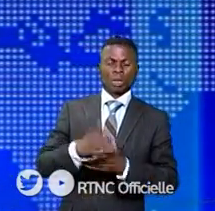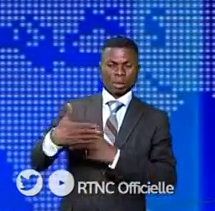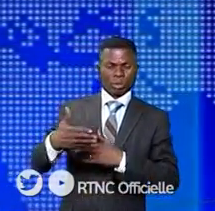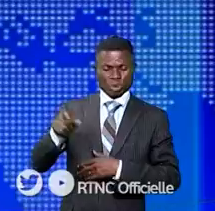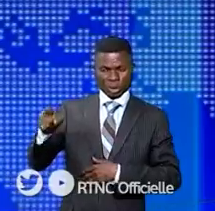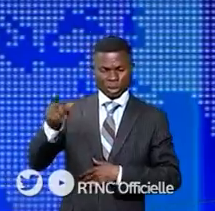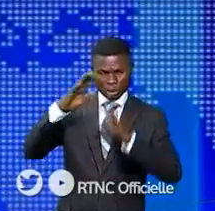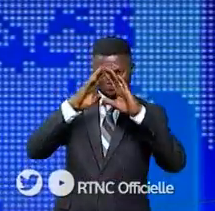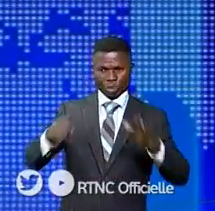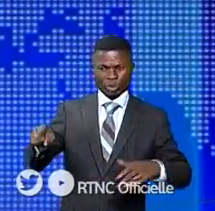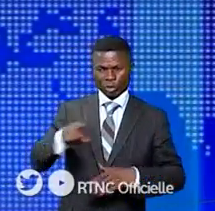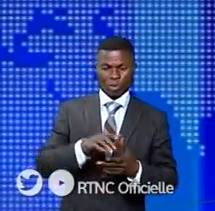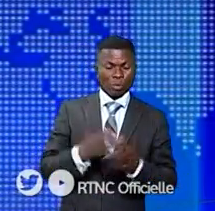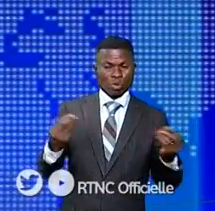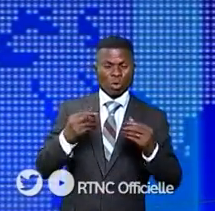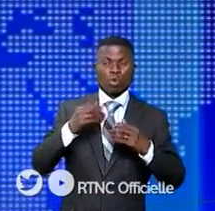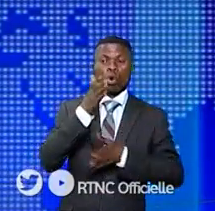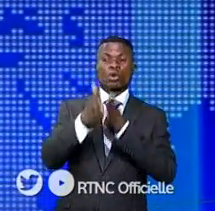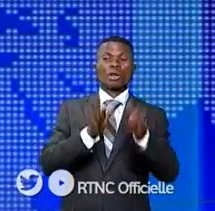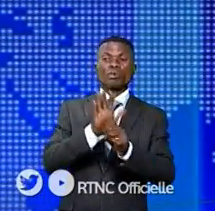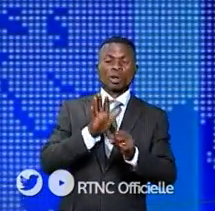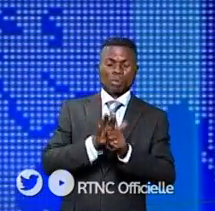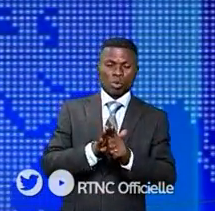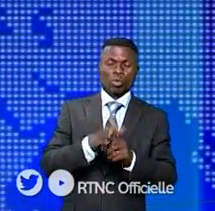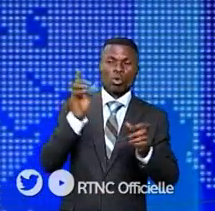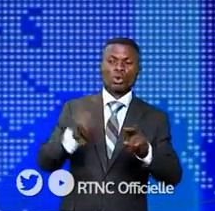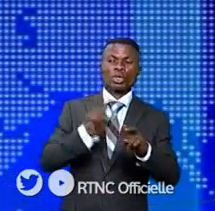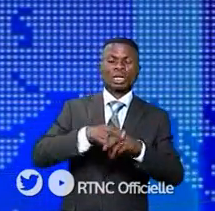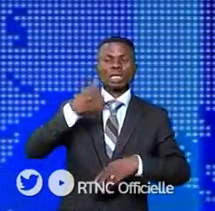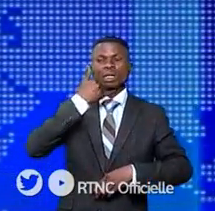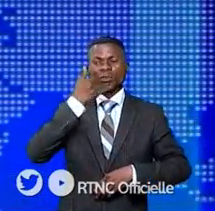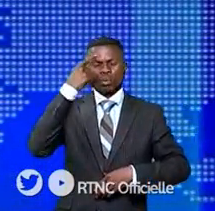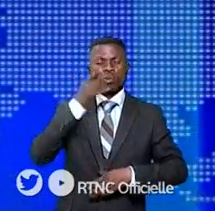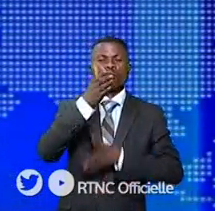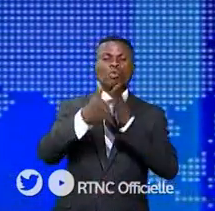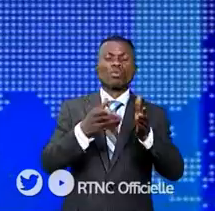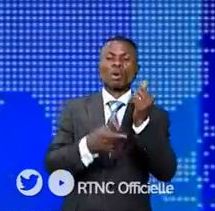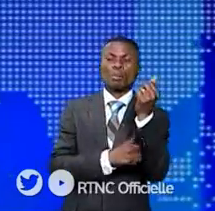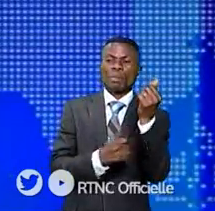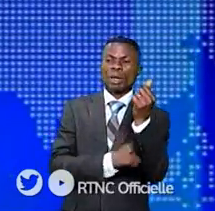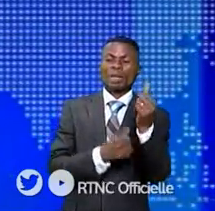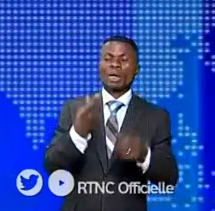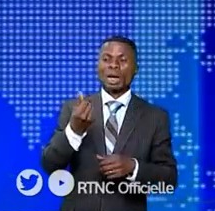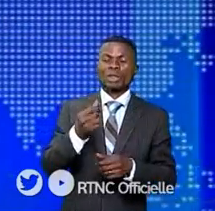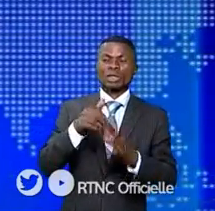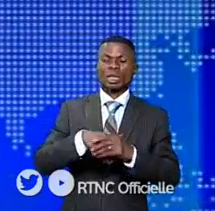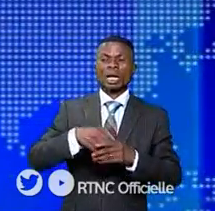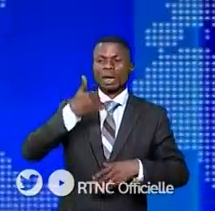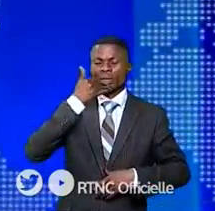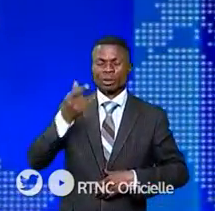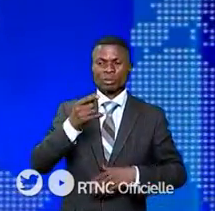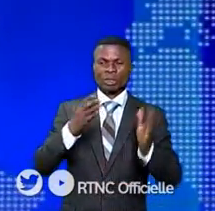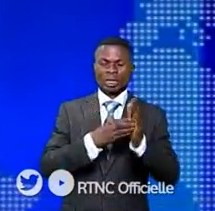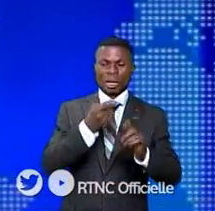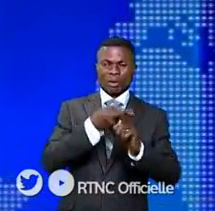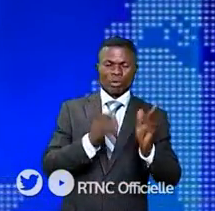proche. Dans tous les cas, des enquêtes sont déjà en cours pour retrouver l'auteur de ces faits. Faits à Kinshasa le 9